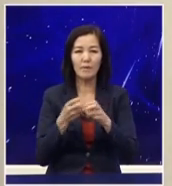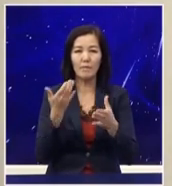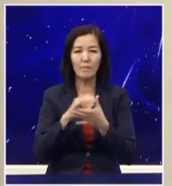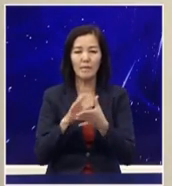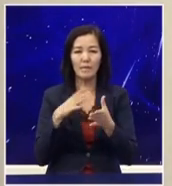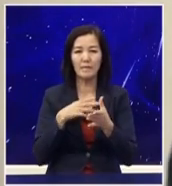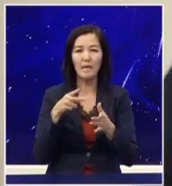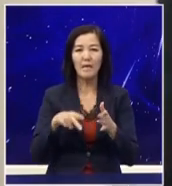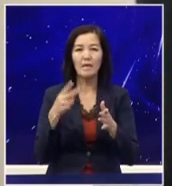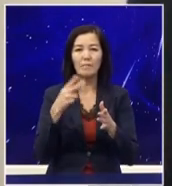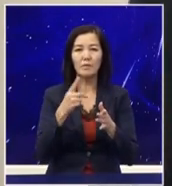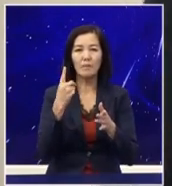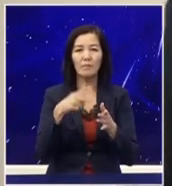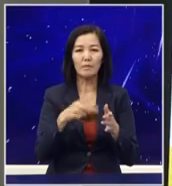танысты.